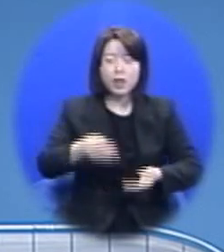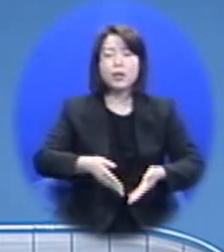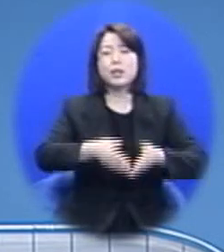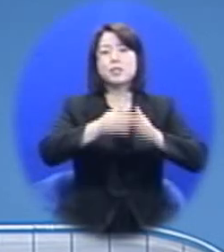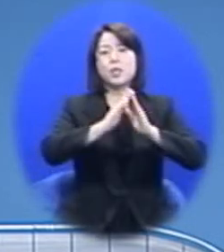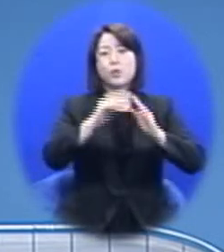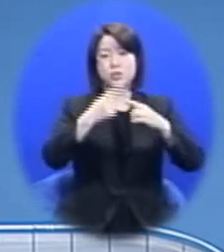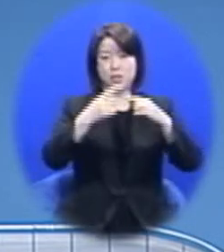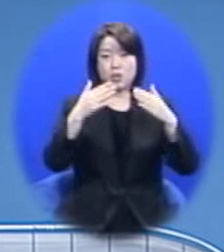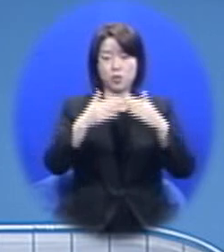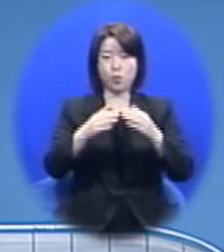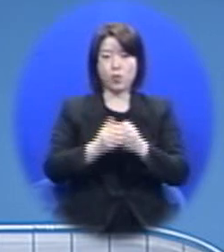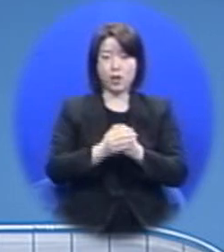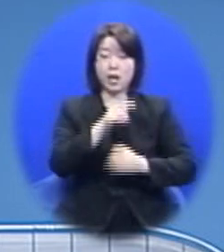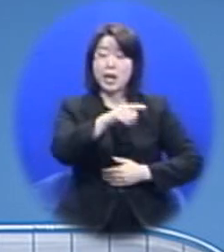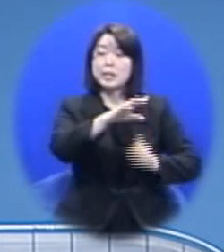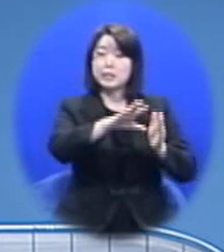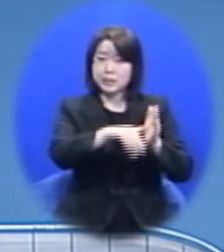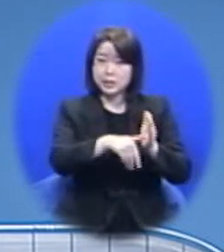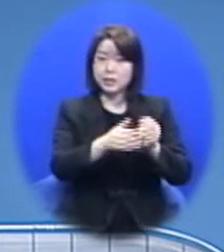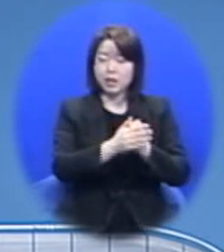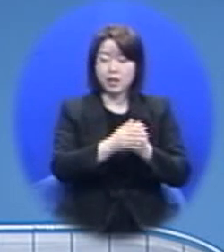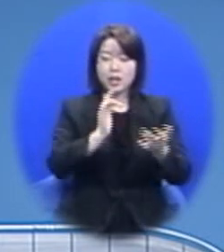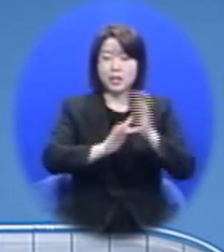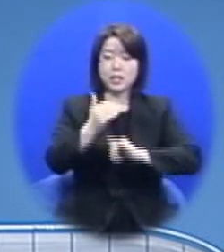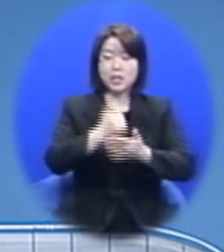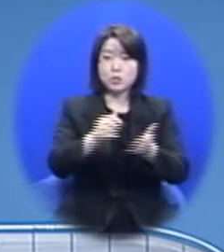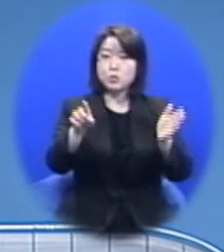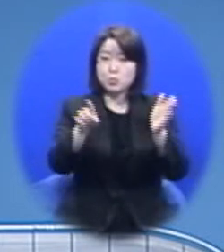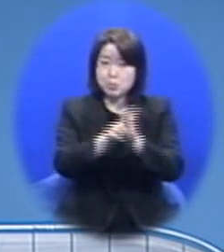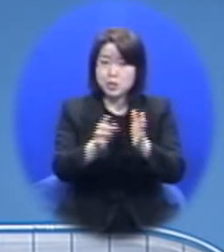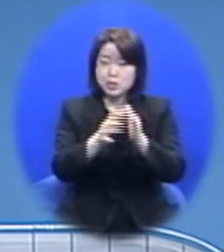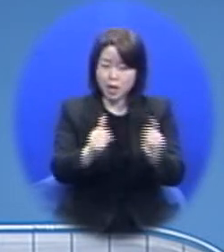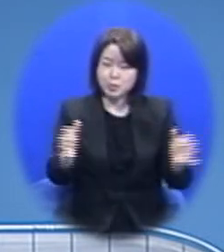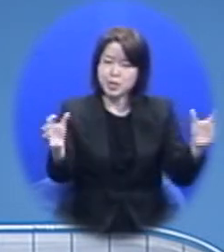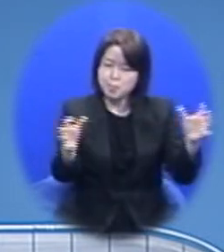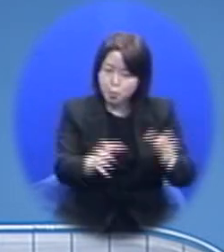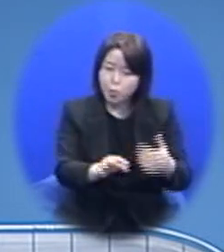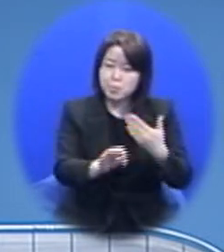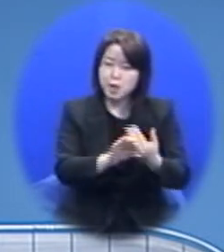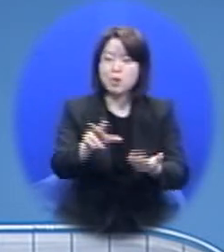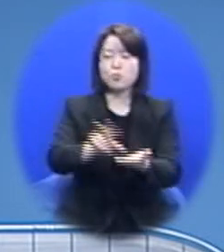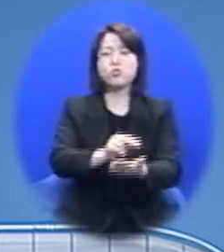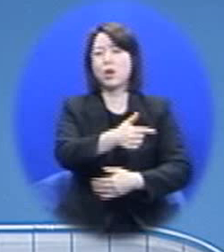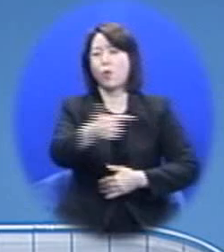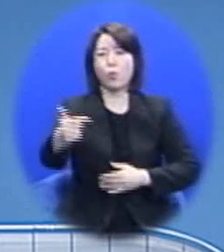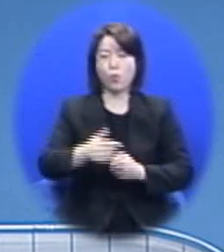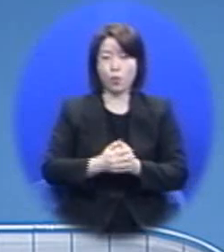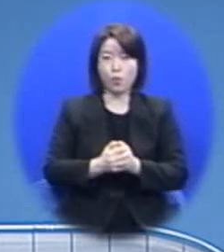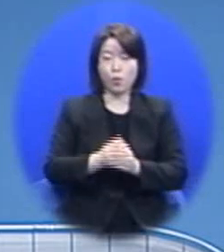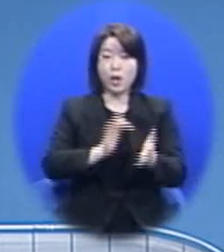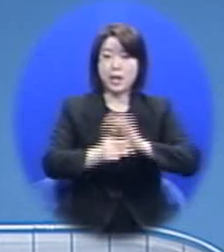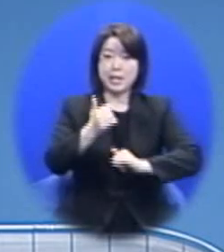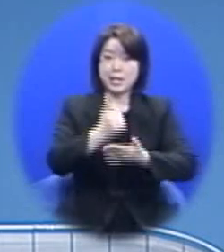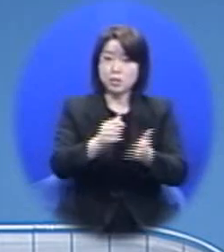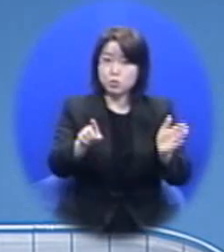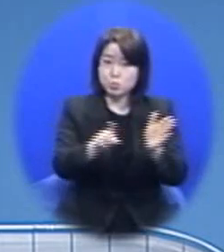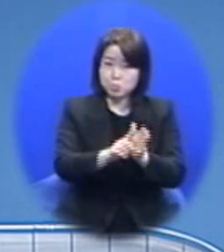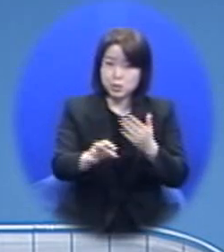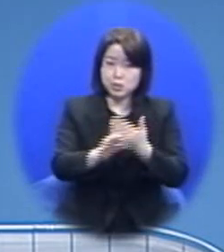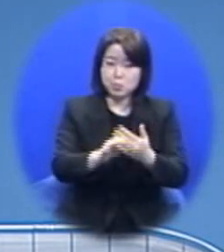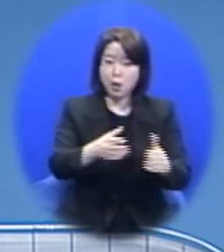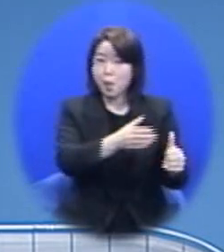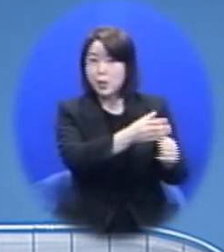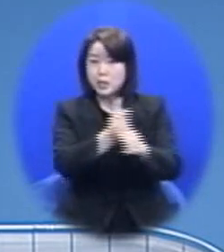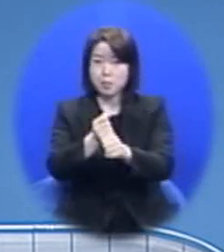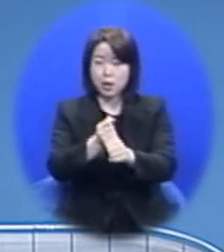그때 당시는 예수 믿는 성도들이 모이면 모일수록 문제가 커졌습니다. 예수 믿으면 붙잡아가고, 예수